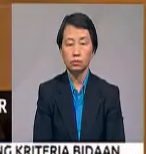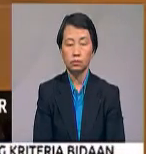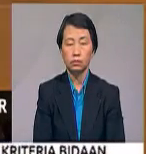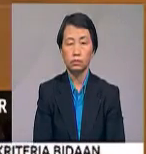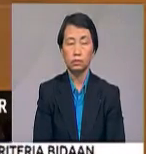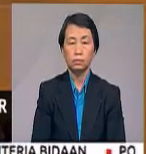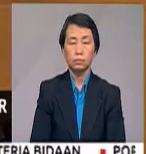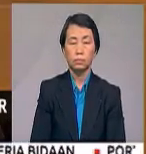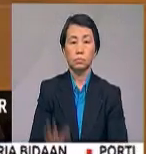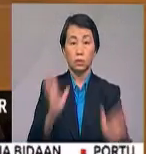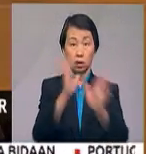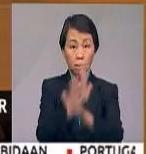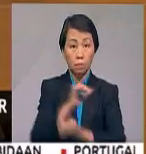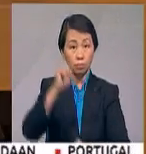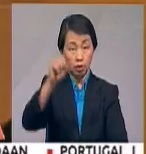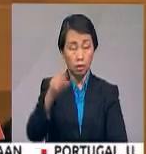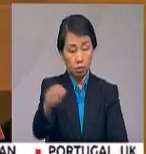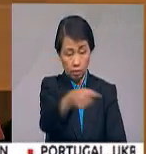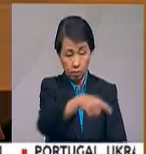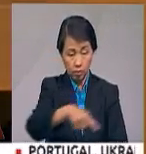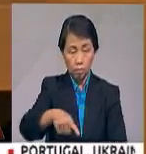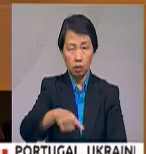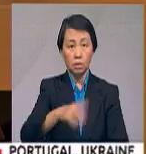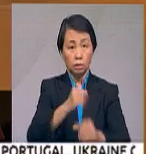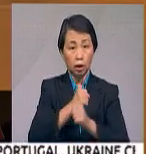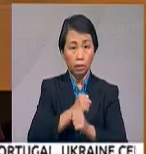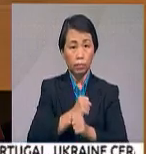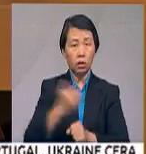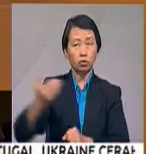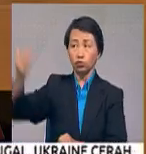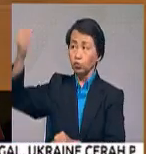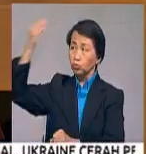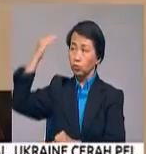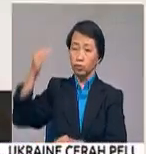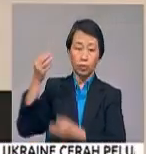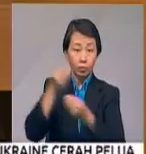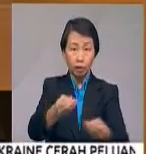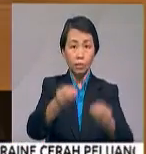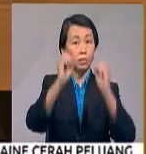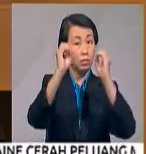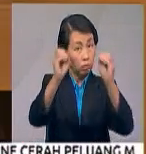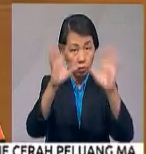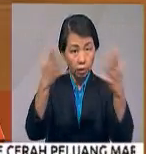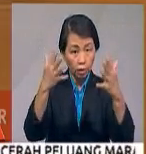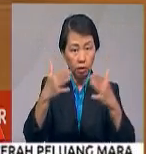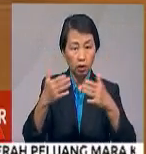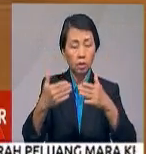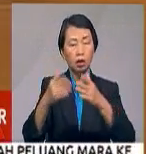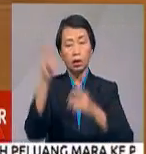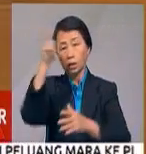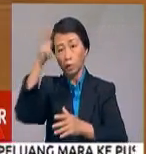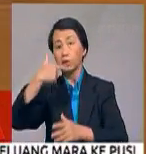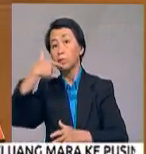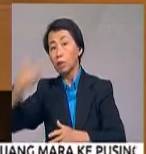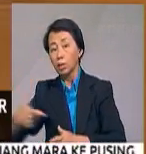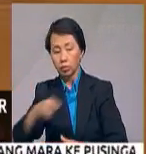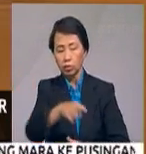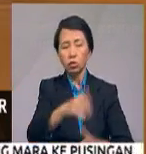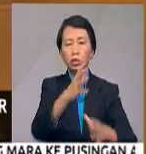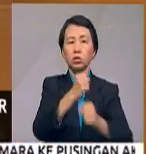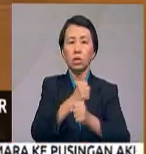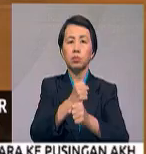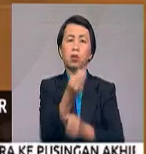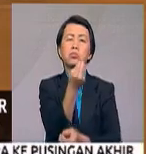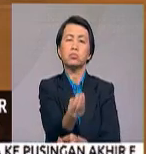Mereka dapat yang tidak pernah diberikan sebelum ini oleh kerajaan lama. Semasa di bawah kerajaan lama, mereka dapat kurang.